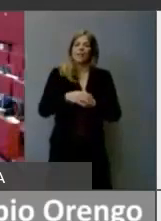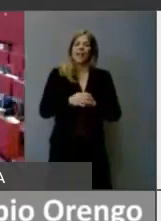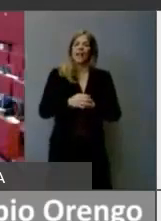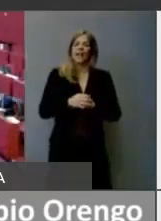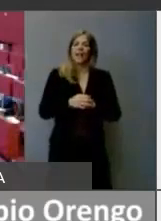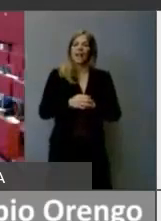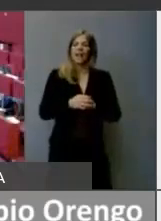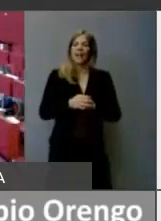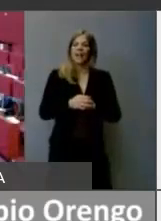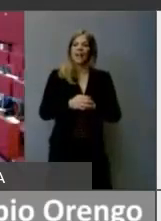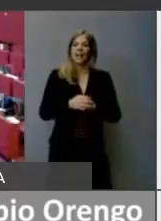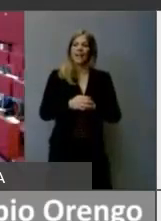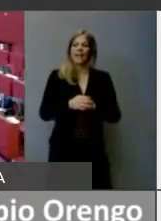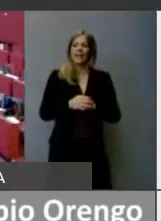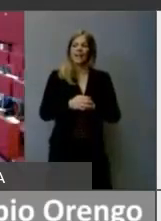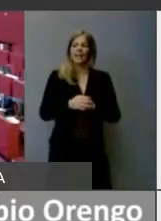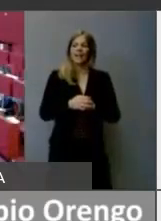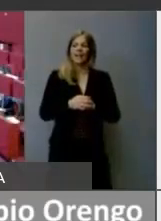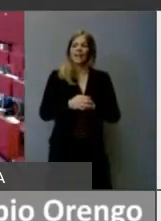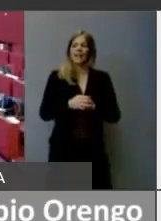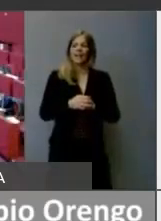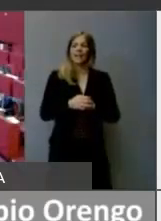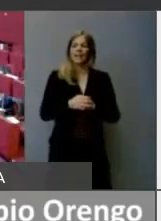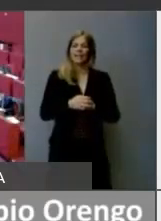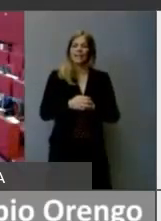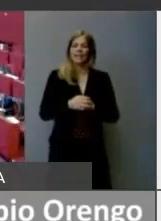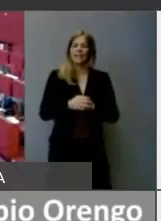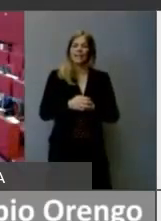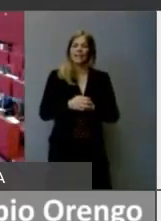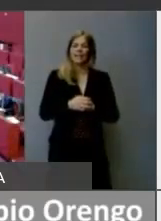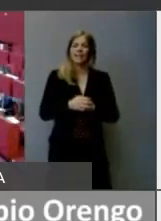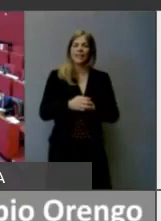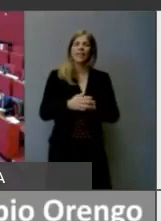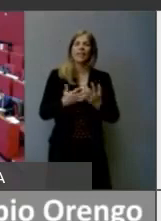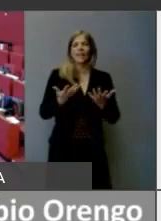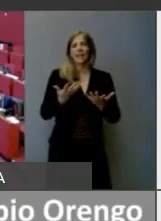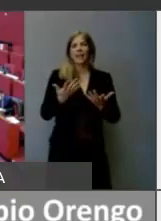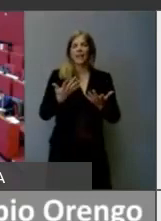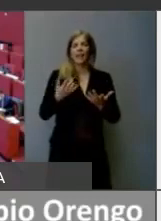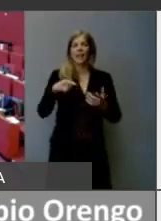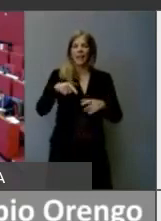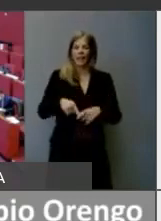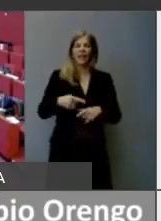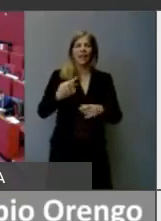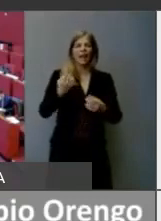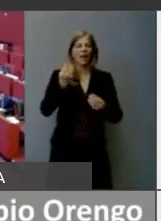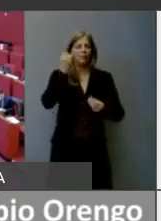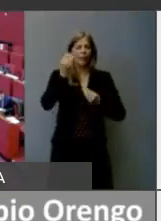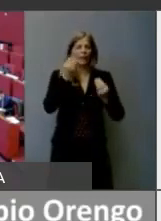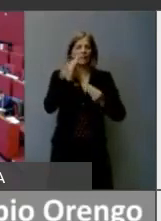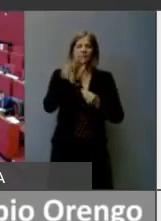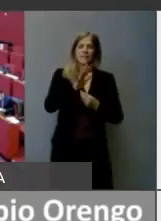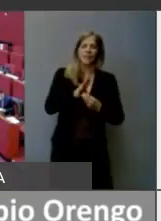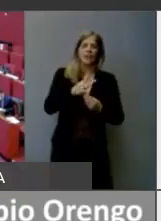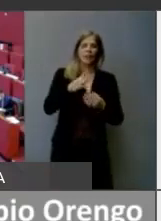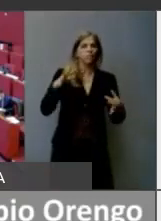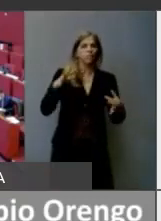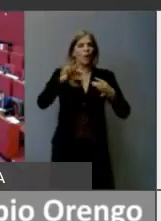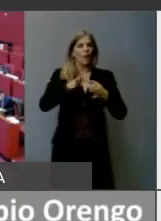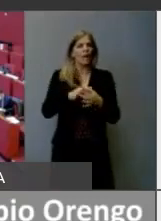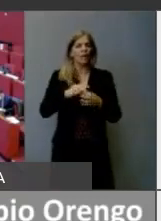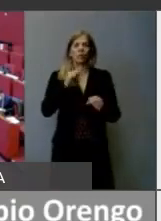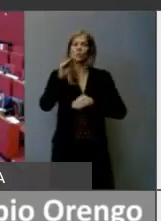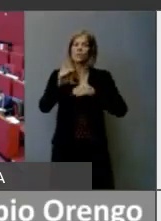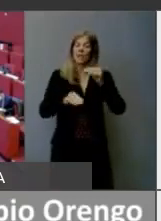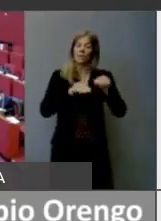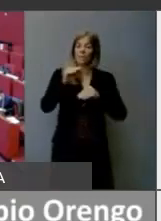e naturalmente incoraggiato questa riflessione che nasce da un'interpellanza che in qualche modo